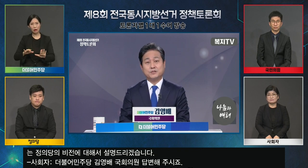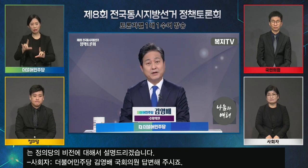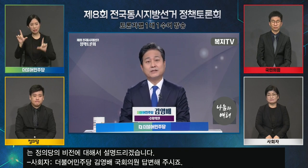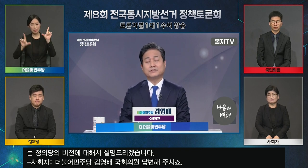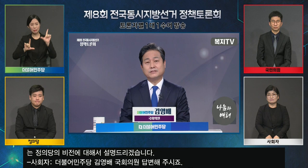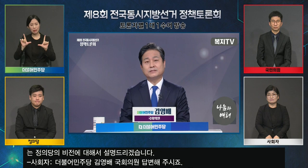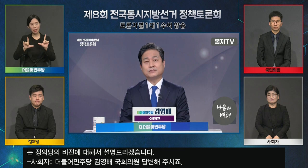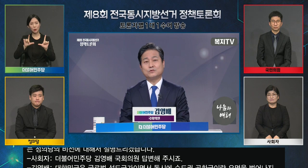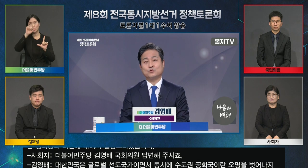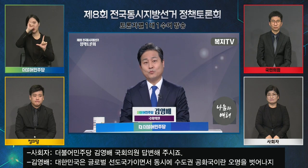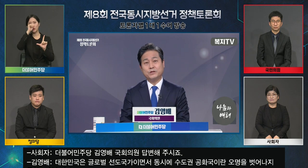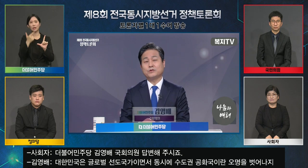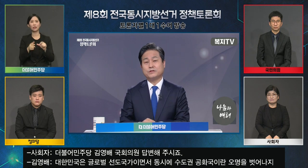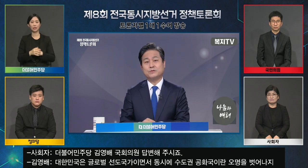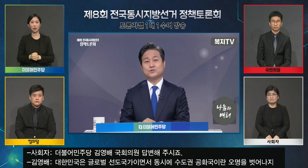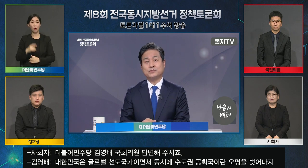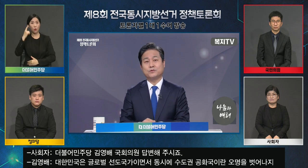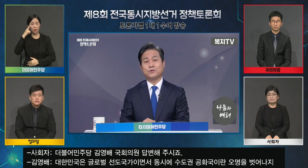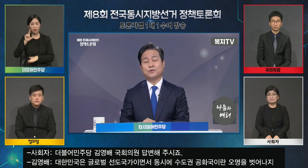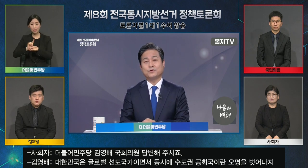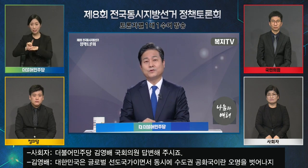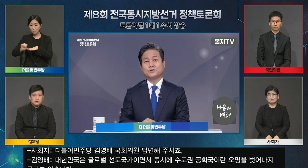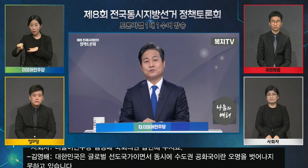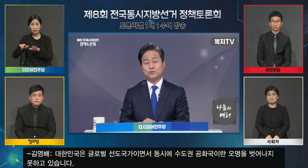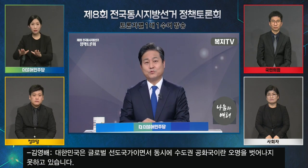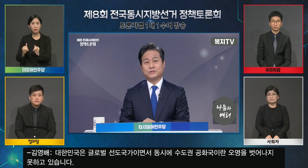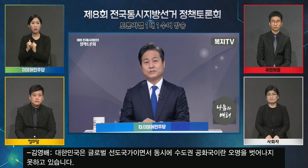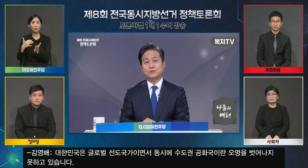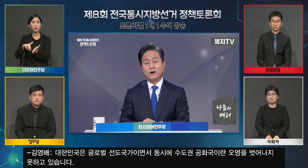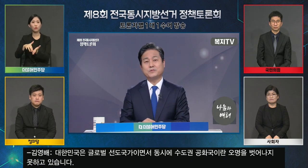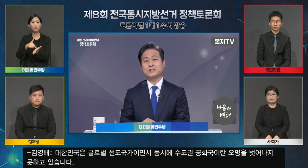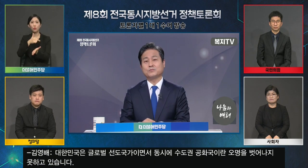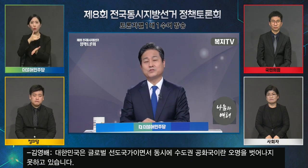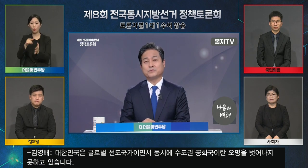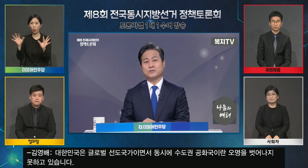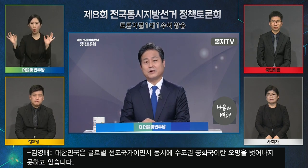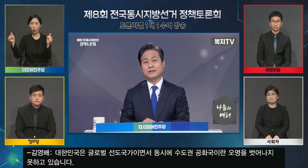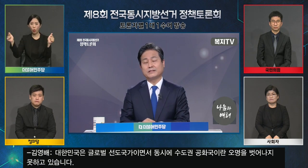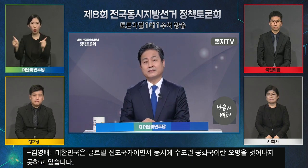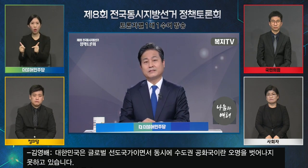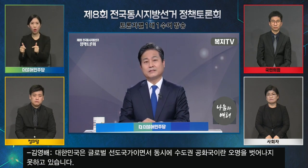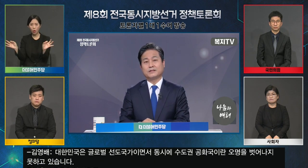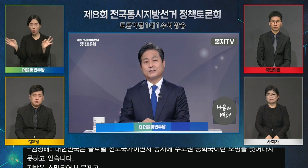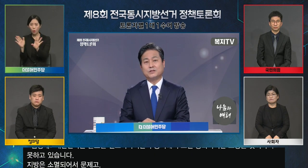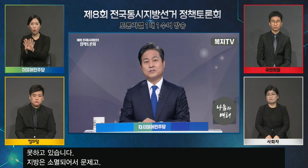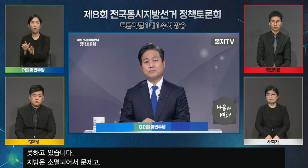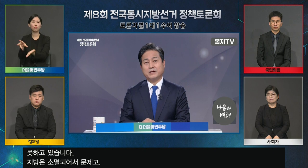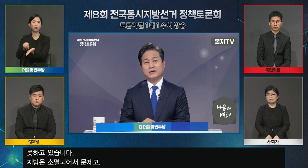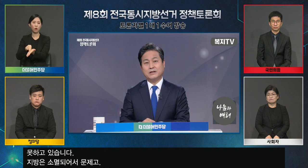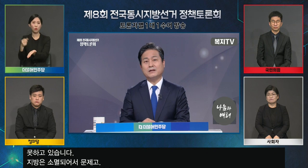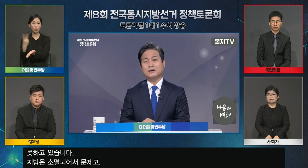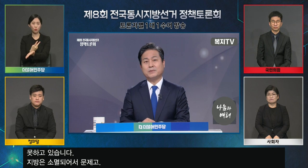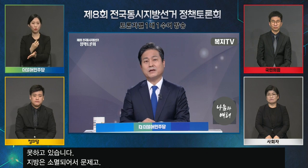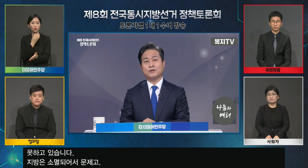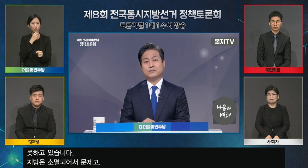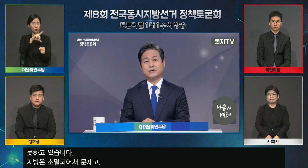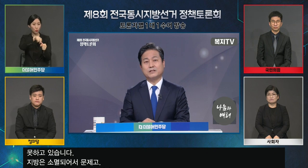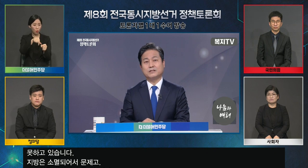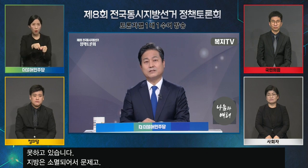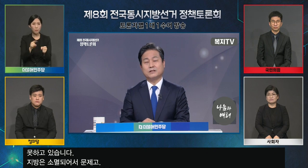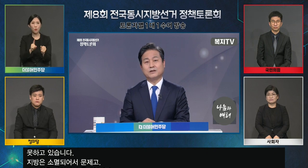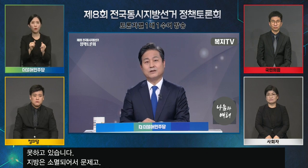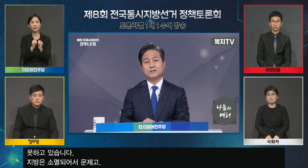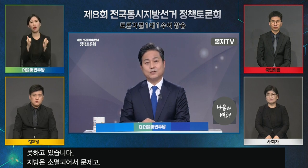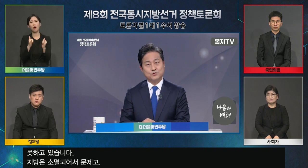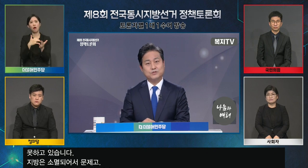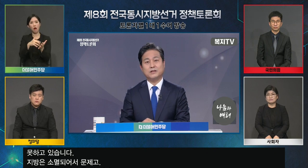지방은 소멸되어서 문제고 수도권은 과밀해서 문제입니다. 0.81밖에 되지